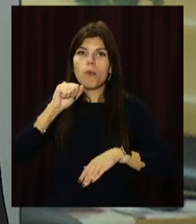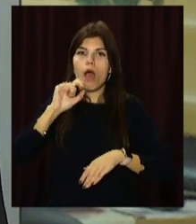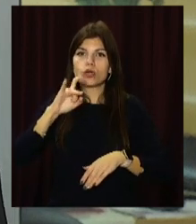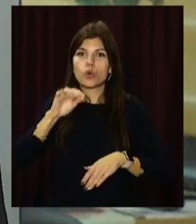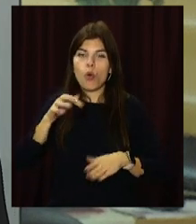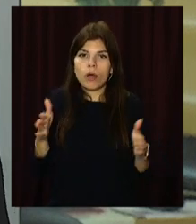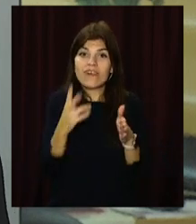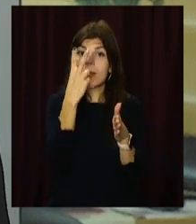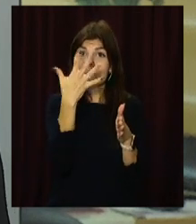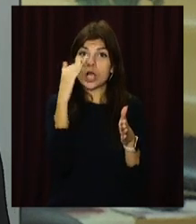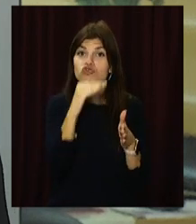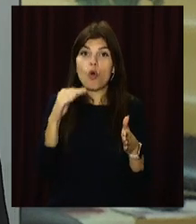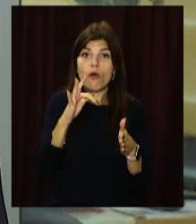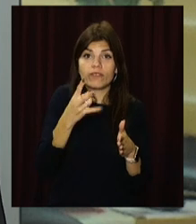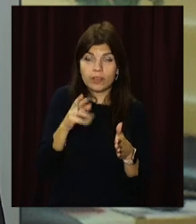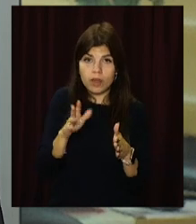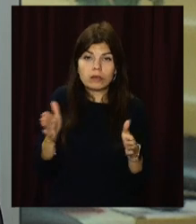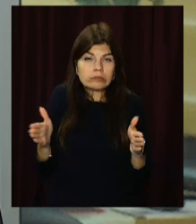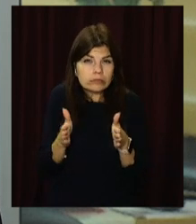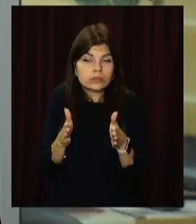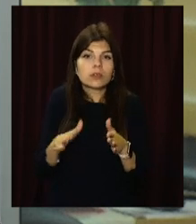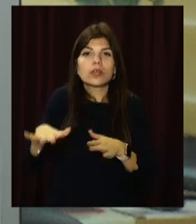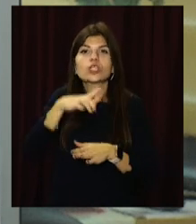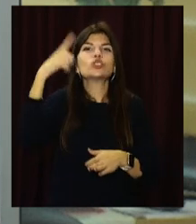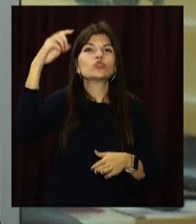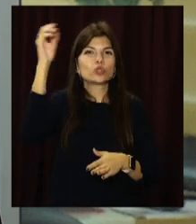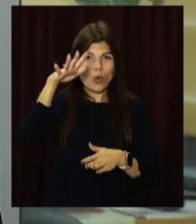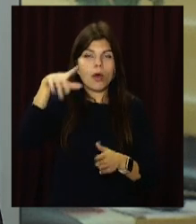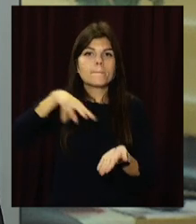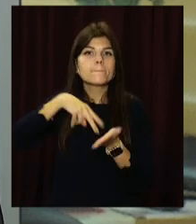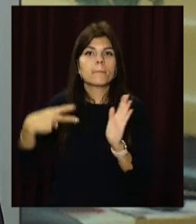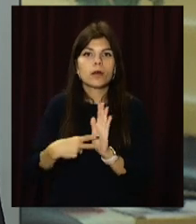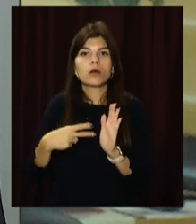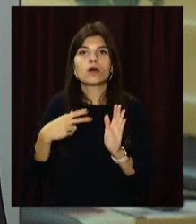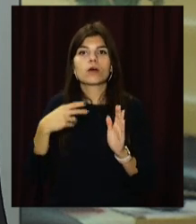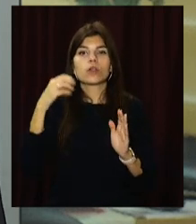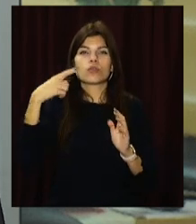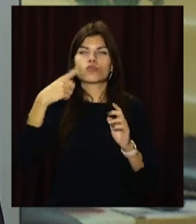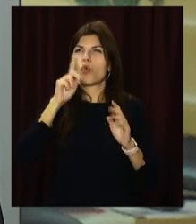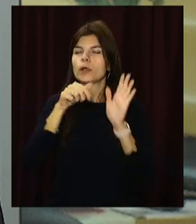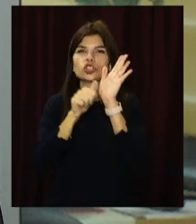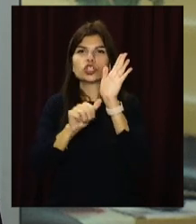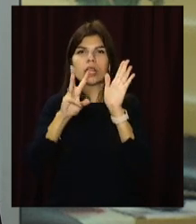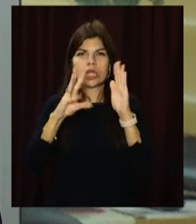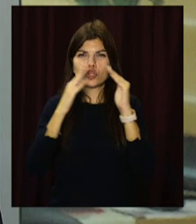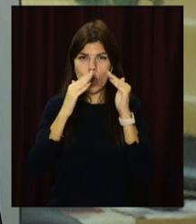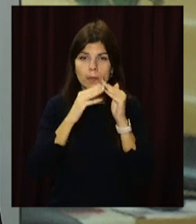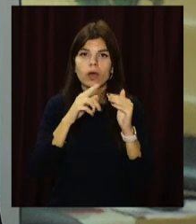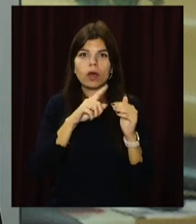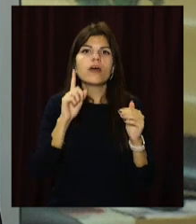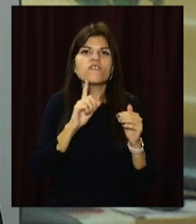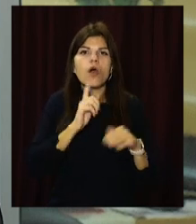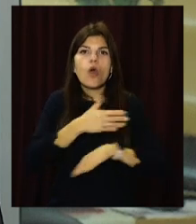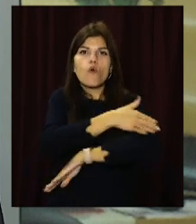З 25 жовтня обмеження на житломасиві «Сонячний» заплановані в районі будинку номер 63. Тимчасове